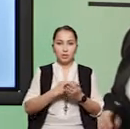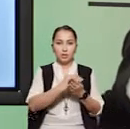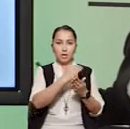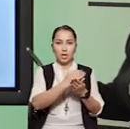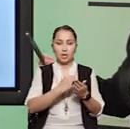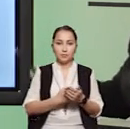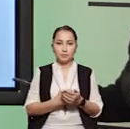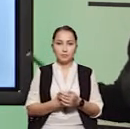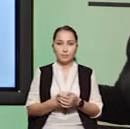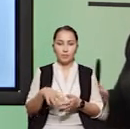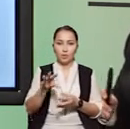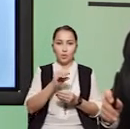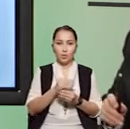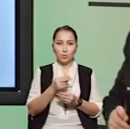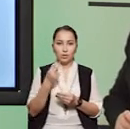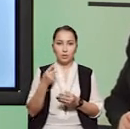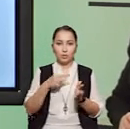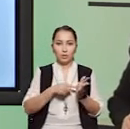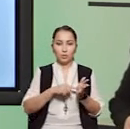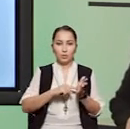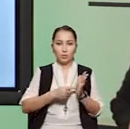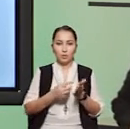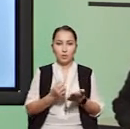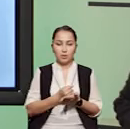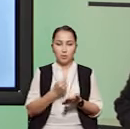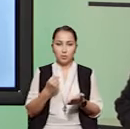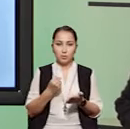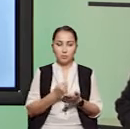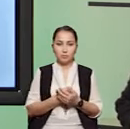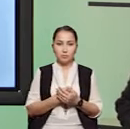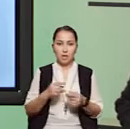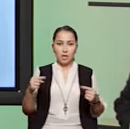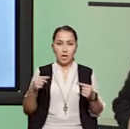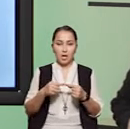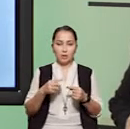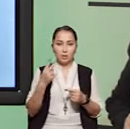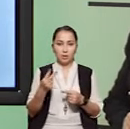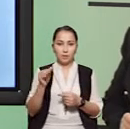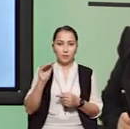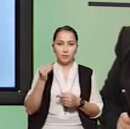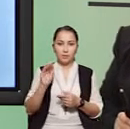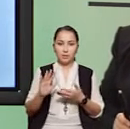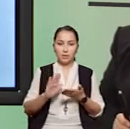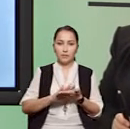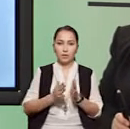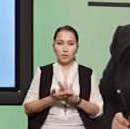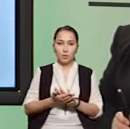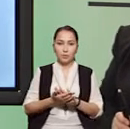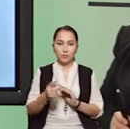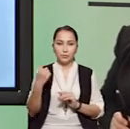Celsius shkalasini yaratishda u ikkita nuqtani asos qilib oldi. Aniqrog'i ikkita fizikaviy